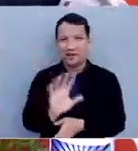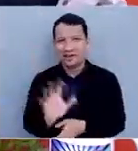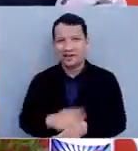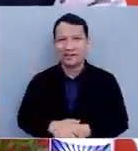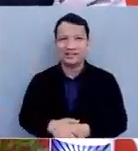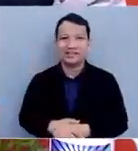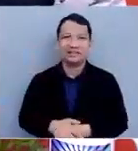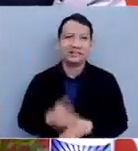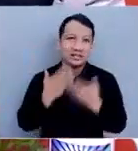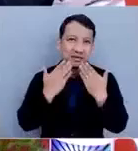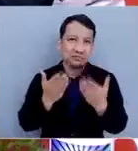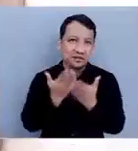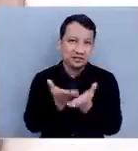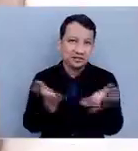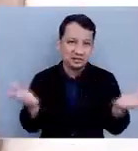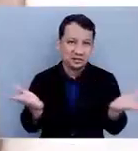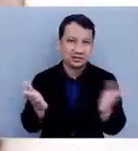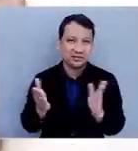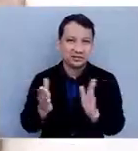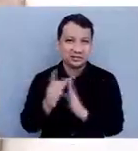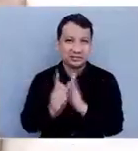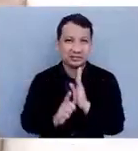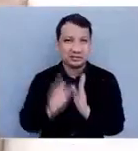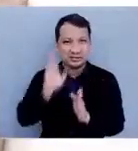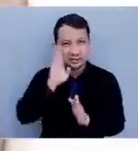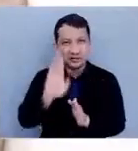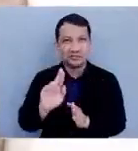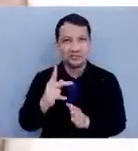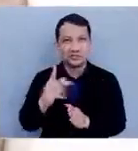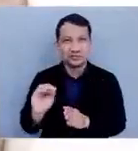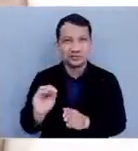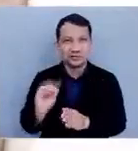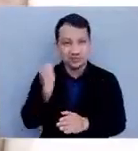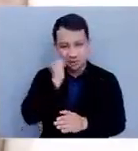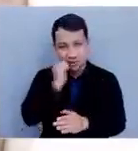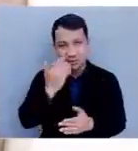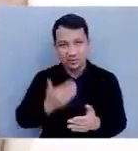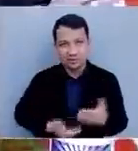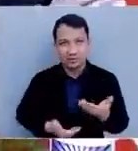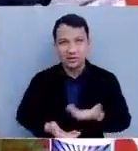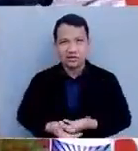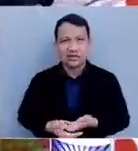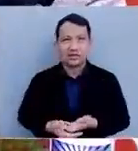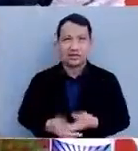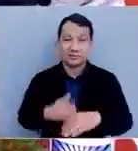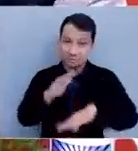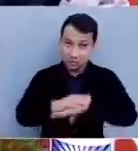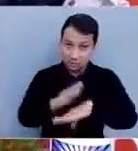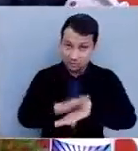Nako, maraming salamat, Attorney Buco. Ooh, maraming salamat. You're always welcome. Thank you din po. Babala dun sa mga